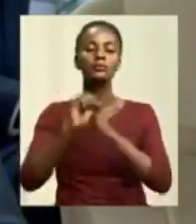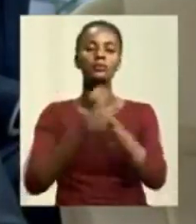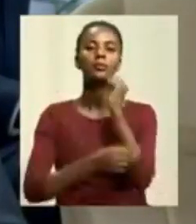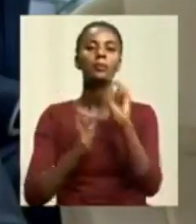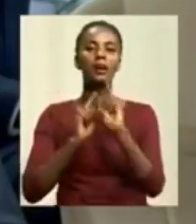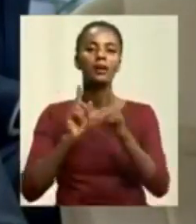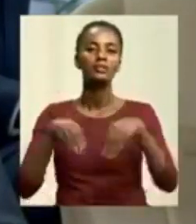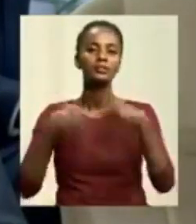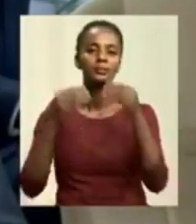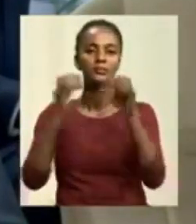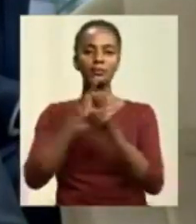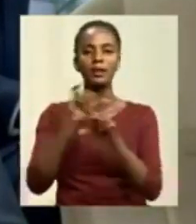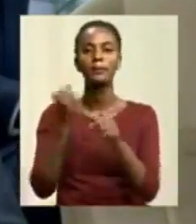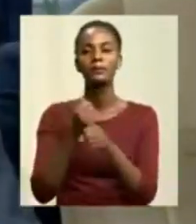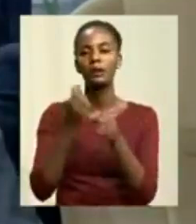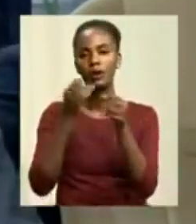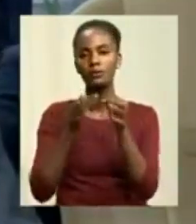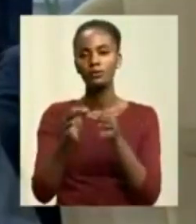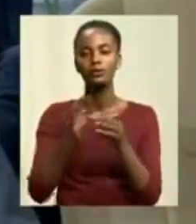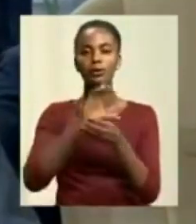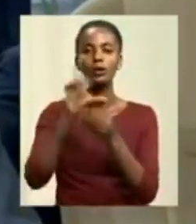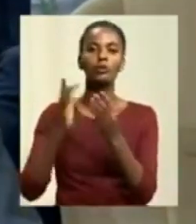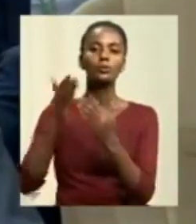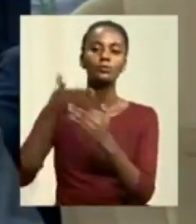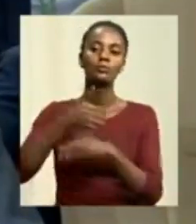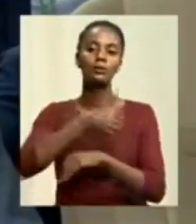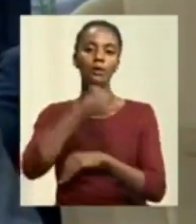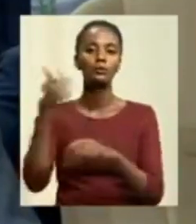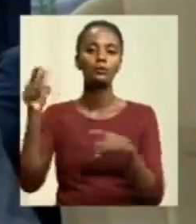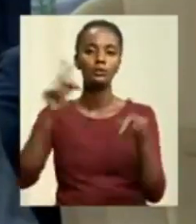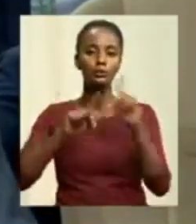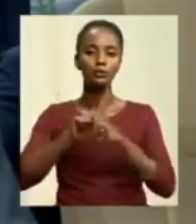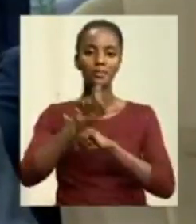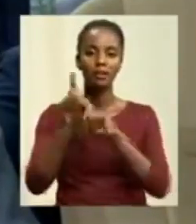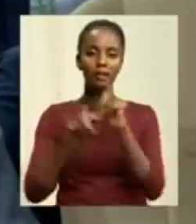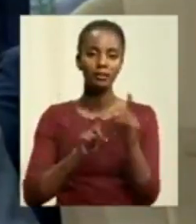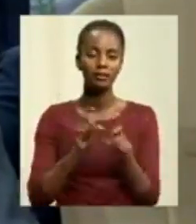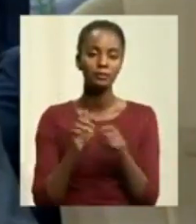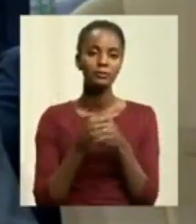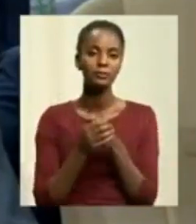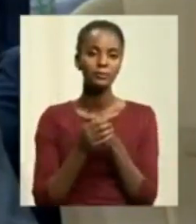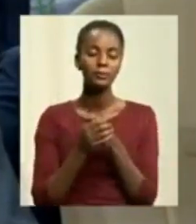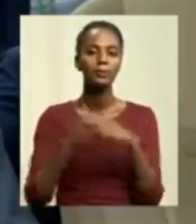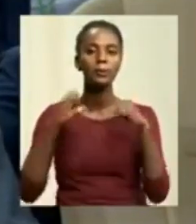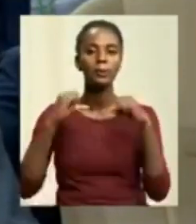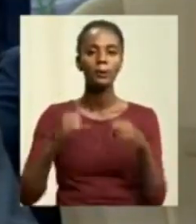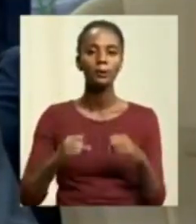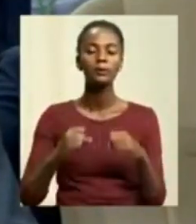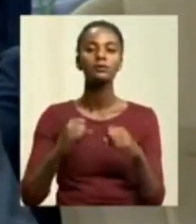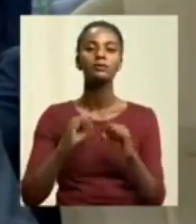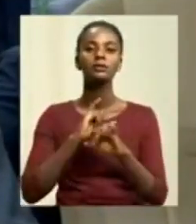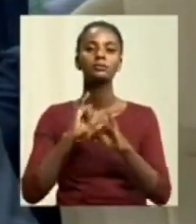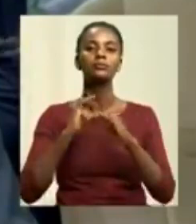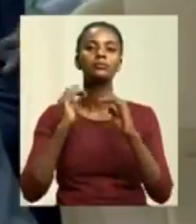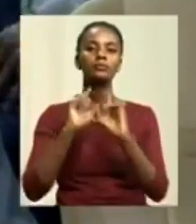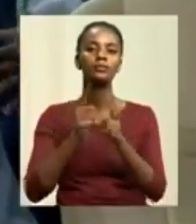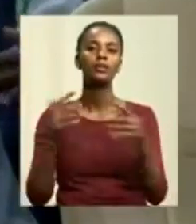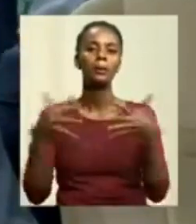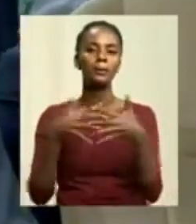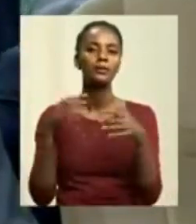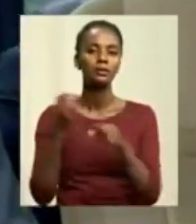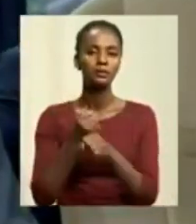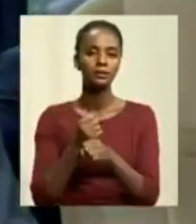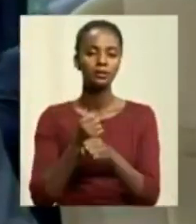ምላሽ ለመስጠት እንደሚሰራ አስረድተዋል። ክልሉ በኩል የሌሎች ህዝቦች ጥያቄ በተቻለ ፍጥነት እንዲመለስ ተባብረን